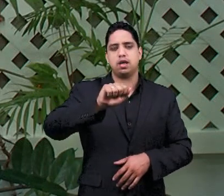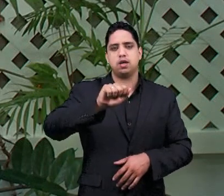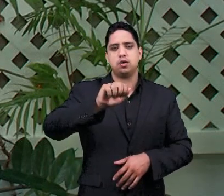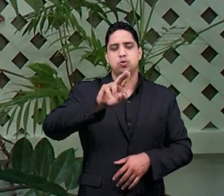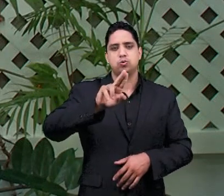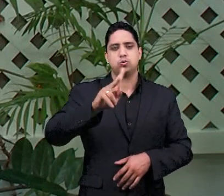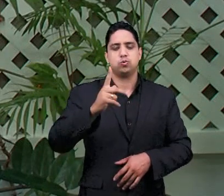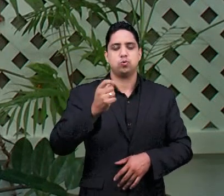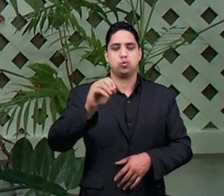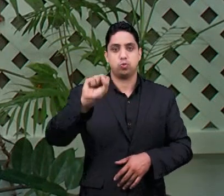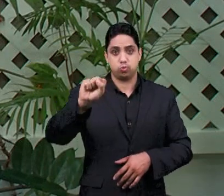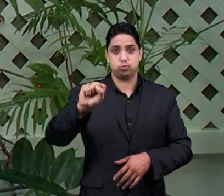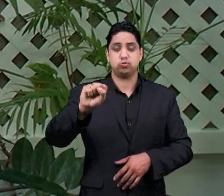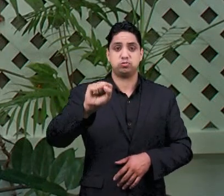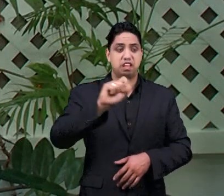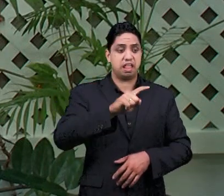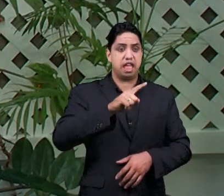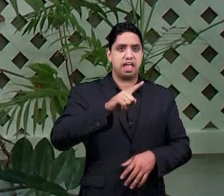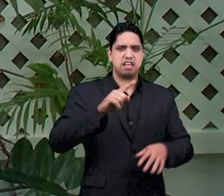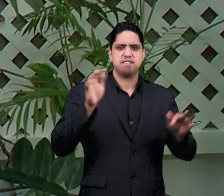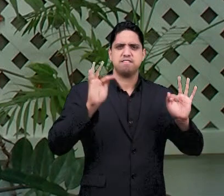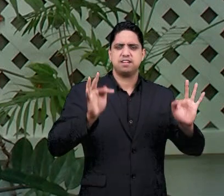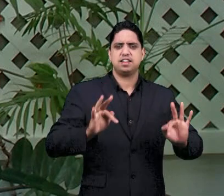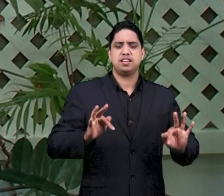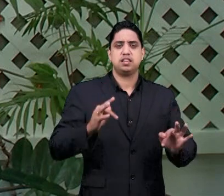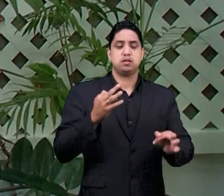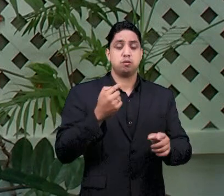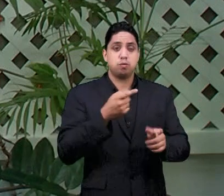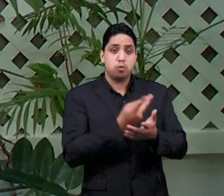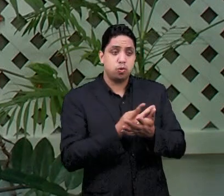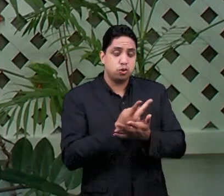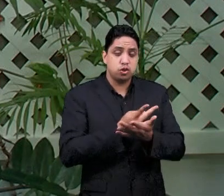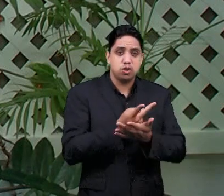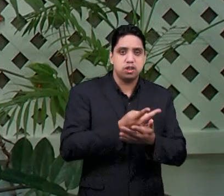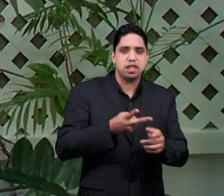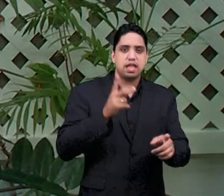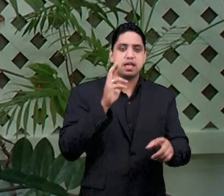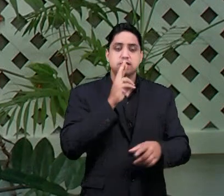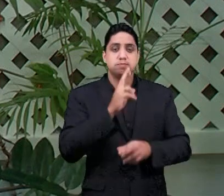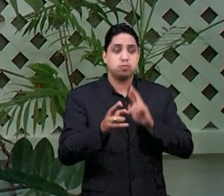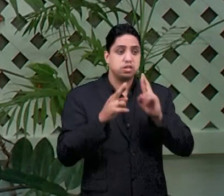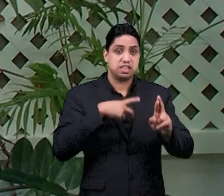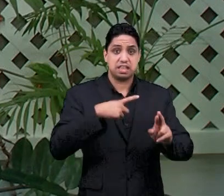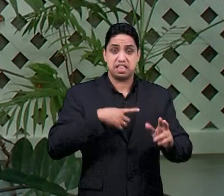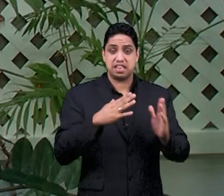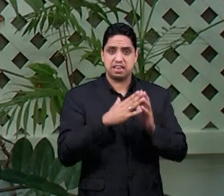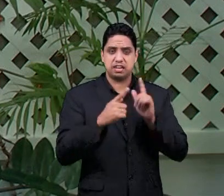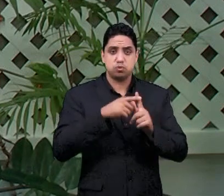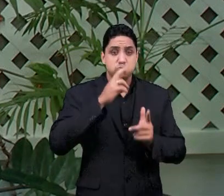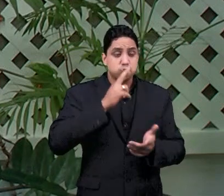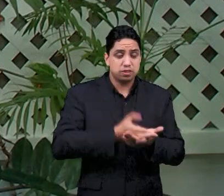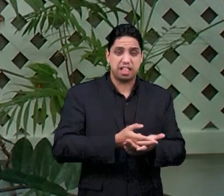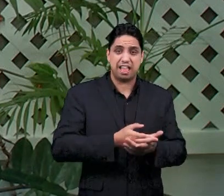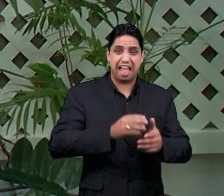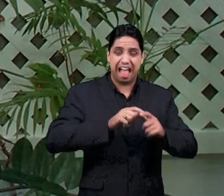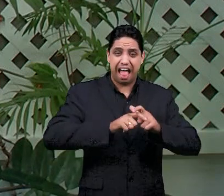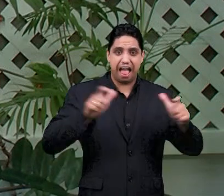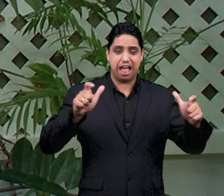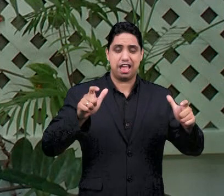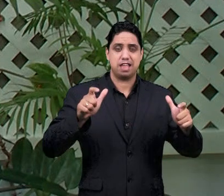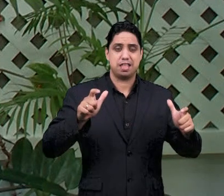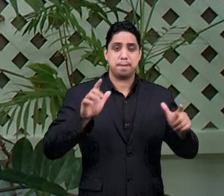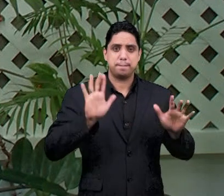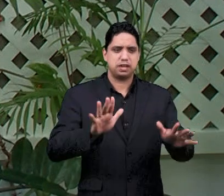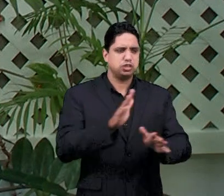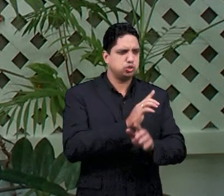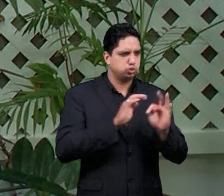nous avons eu une fête dans les familles au moment de rechercher les réponses. Nous avons des églises avec des résultats très hauts, mais en général,